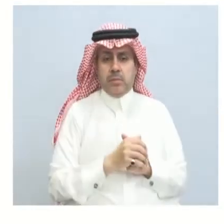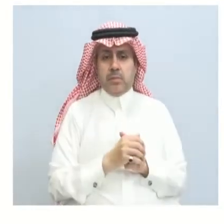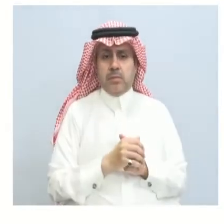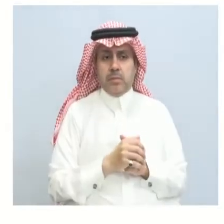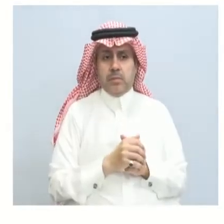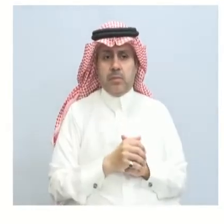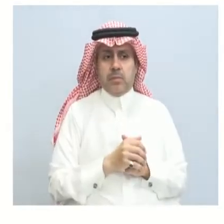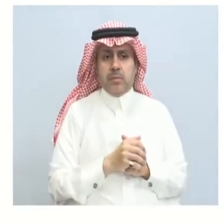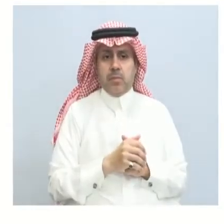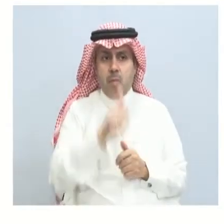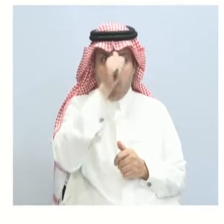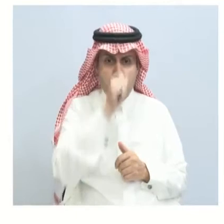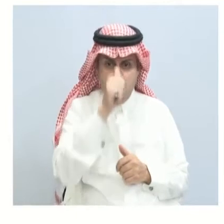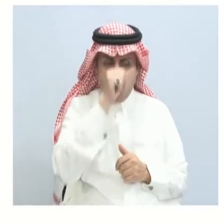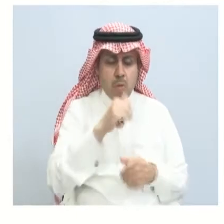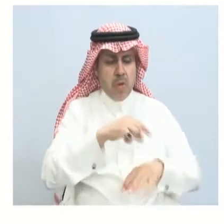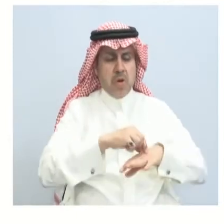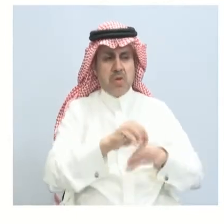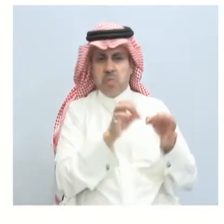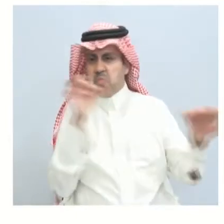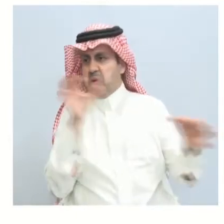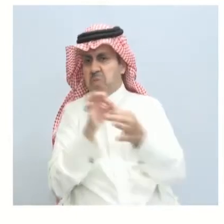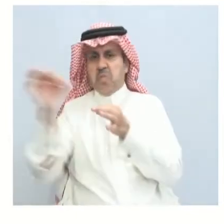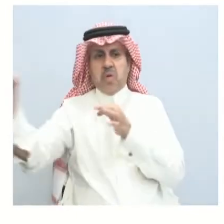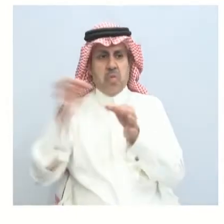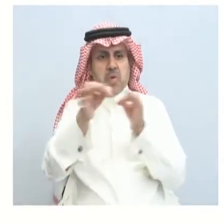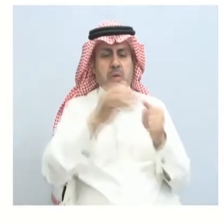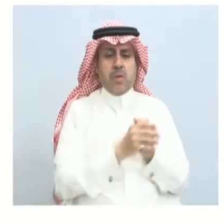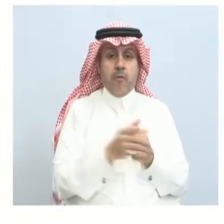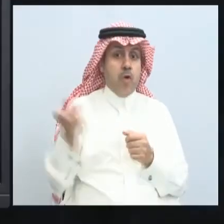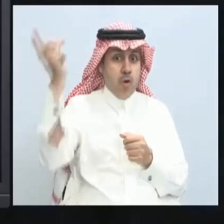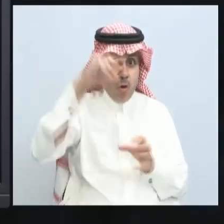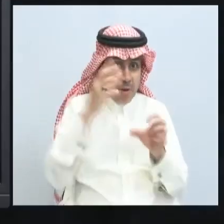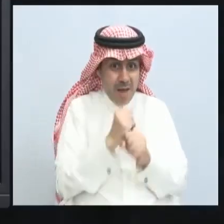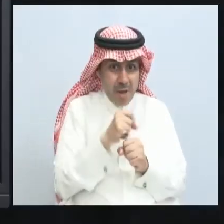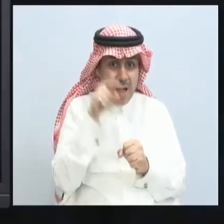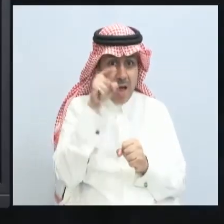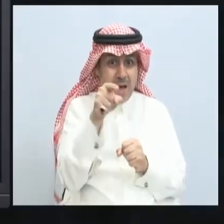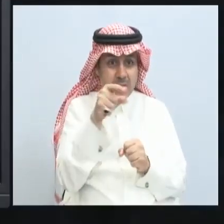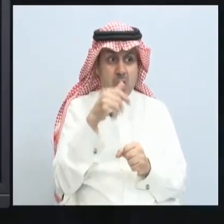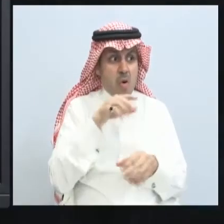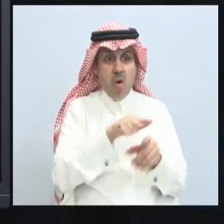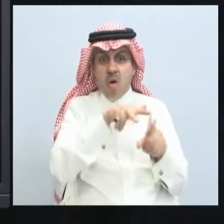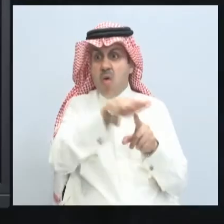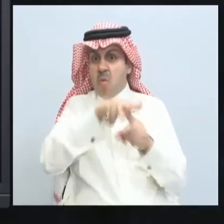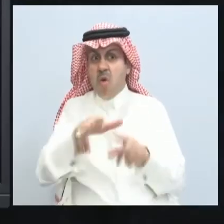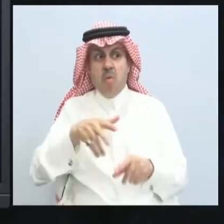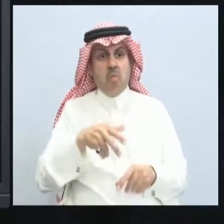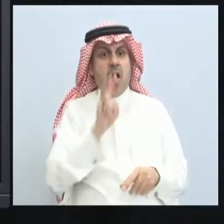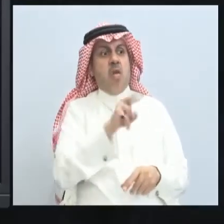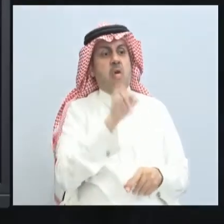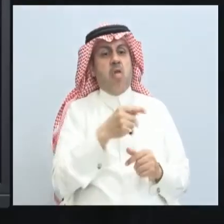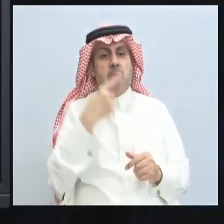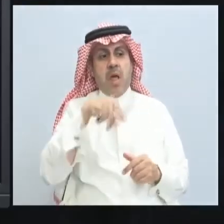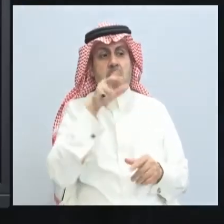بغض الناس في الدنيا والبعد عن النبي صلى الله عليه وسلم في الاخره فالناس تكره الثرثار الذي يتكلم يتكلم